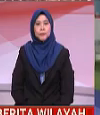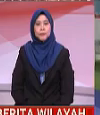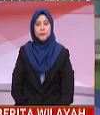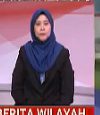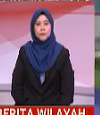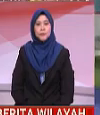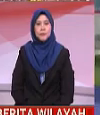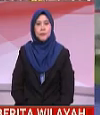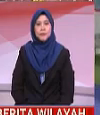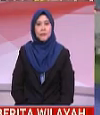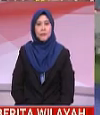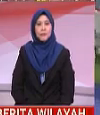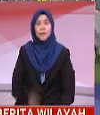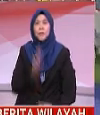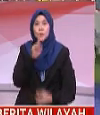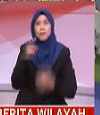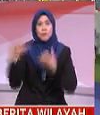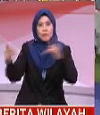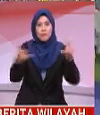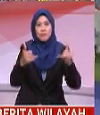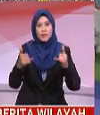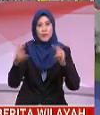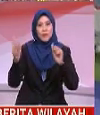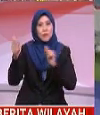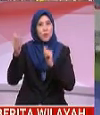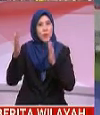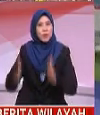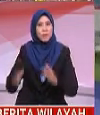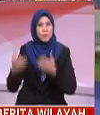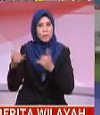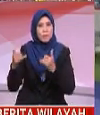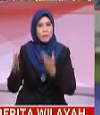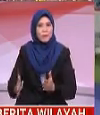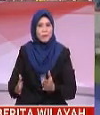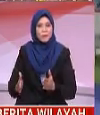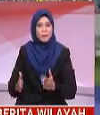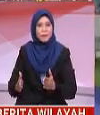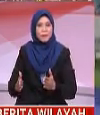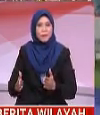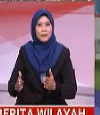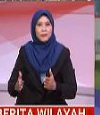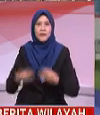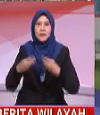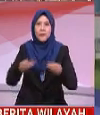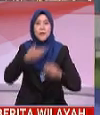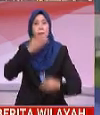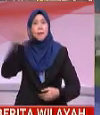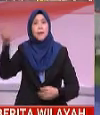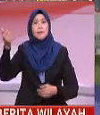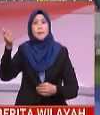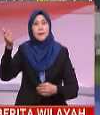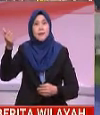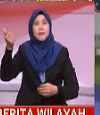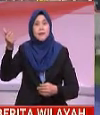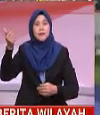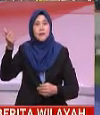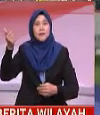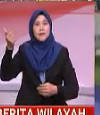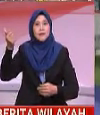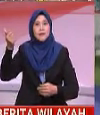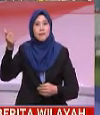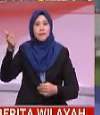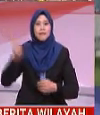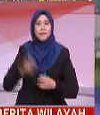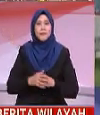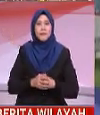The last 10 minit, kita main dengan 10 orang and all the players give their best, right? Saya tak tahu